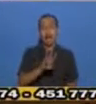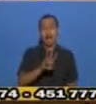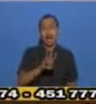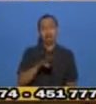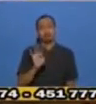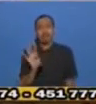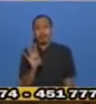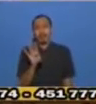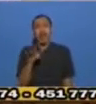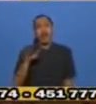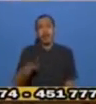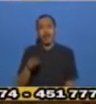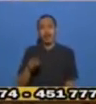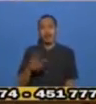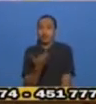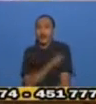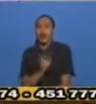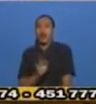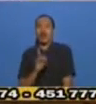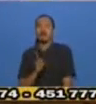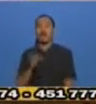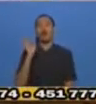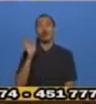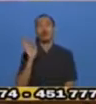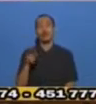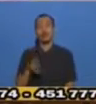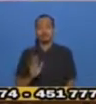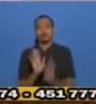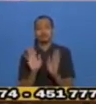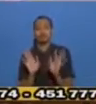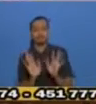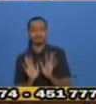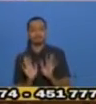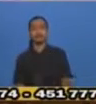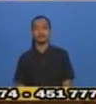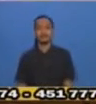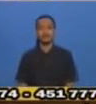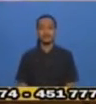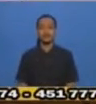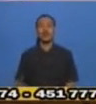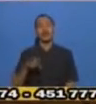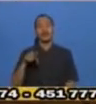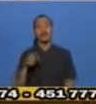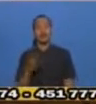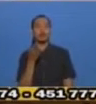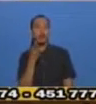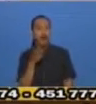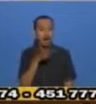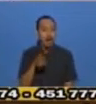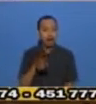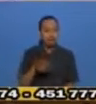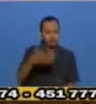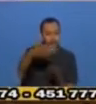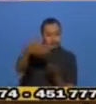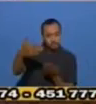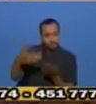orang tua yang tidak memberikan support. Akhirnya kami melakukan semacam penyaringan gitu ke SLB siapa yang belum dan